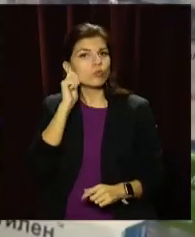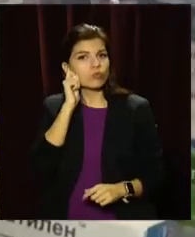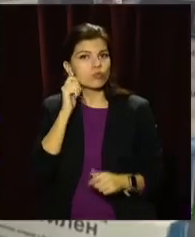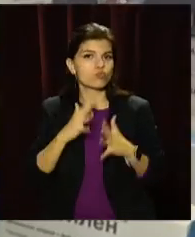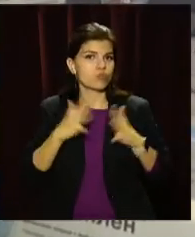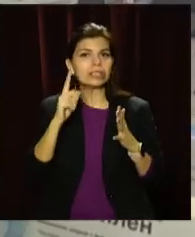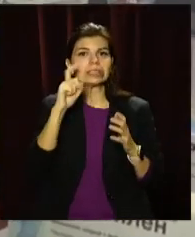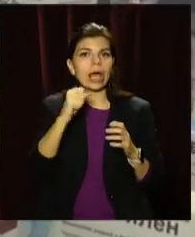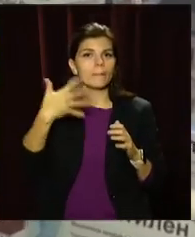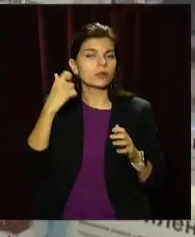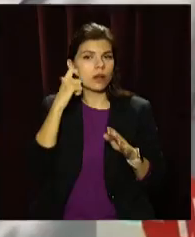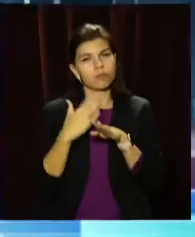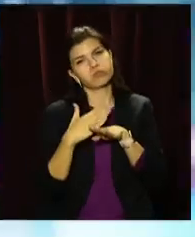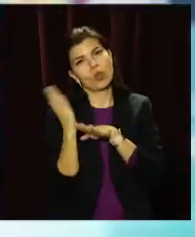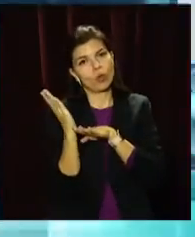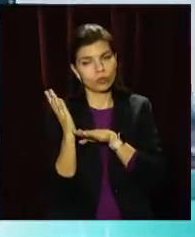за 50.